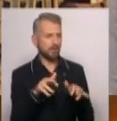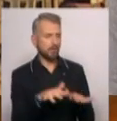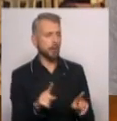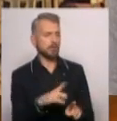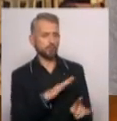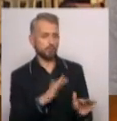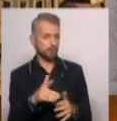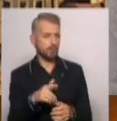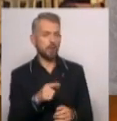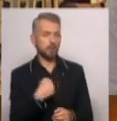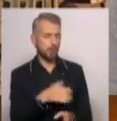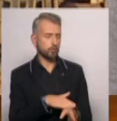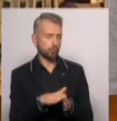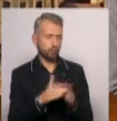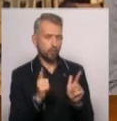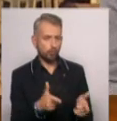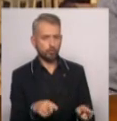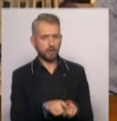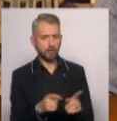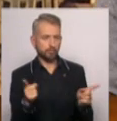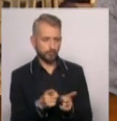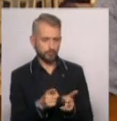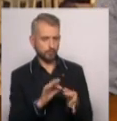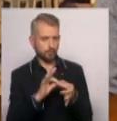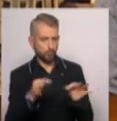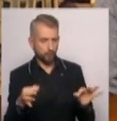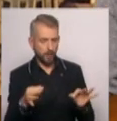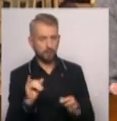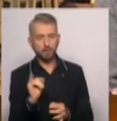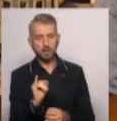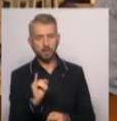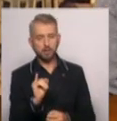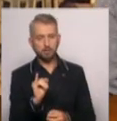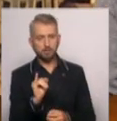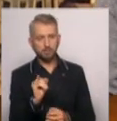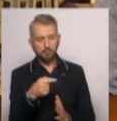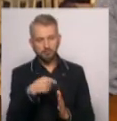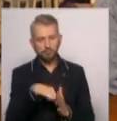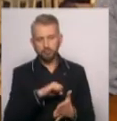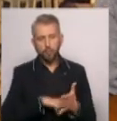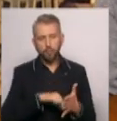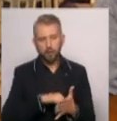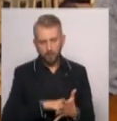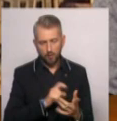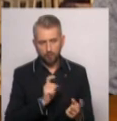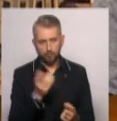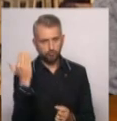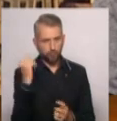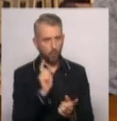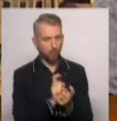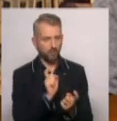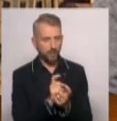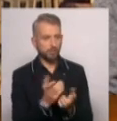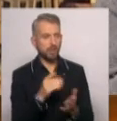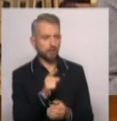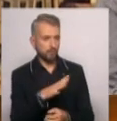говорять. Я абсолютно погоджуюсь з таким лаконічним формулюванням. І, власне, коріння того конфлікту, який